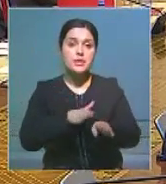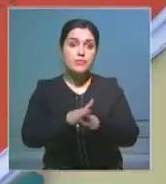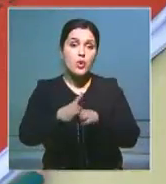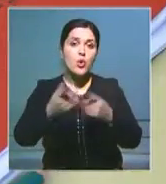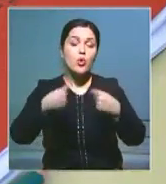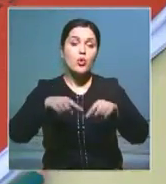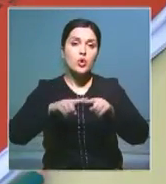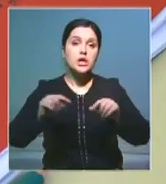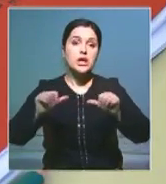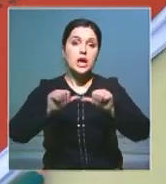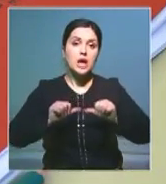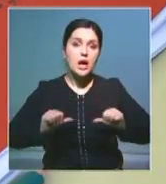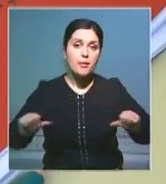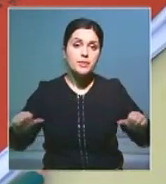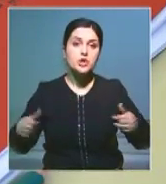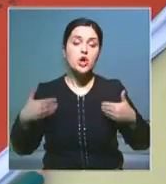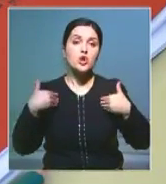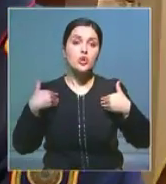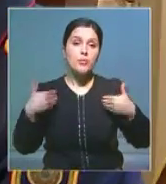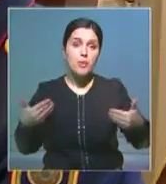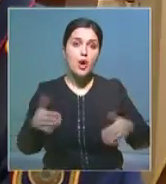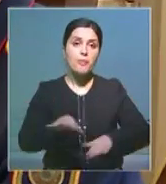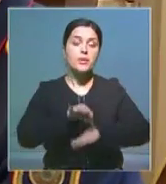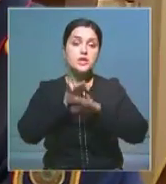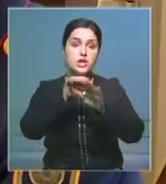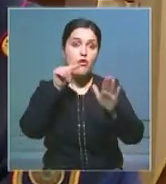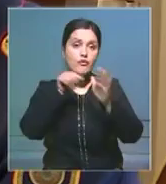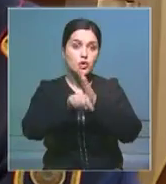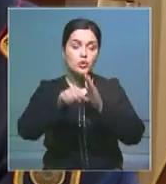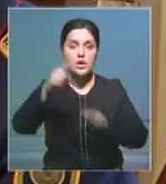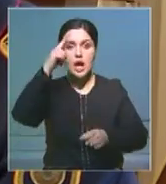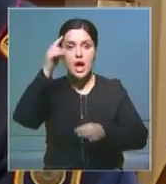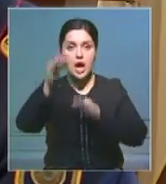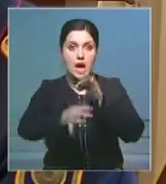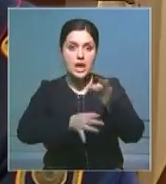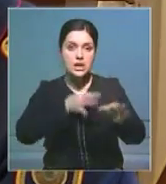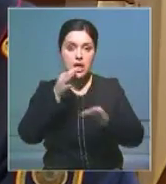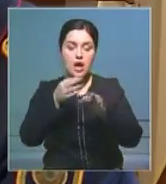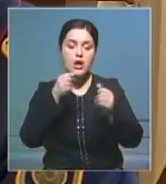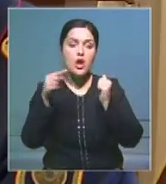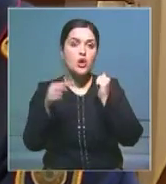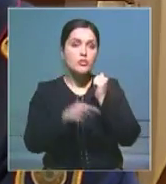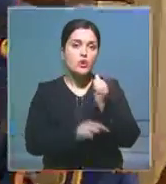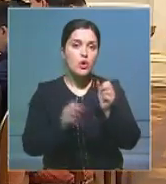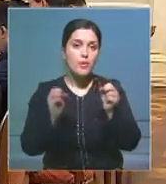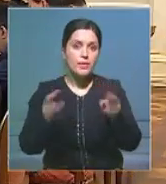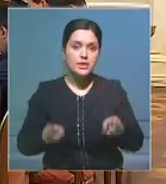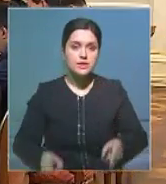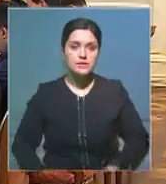квазигосударственного сектора, местным исполнительным органам комиссии рекомендовано провести внутренний анализ коррупционных рисков.